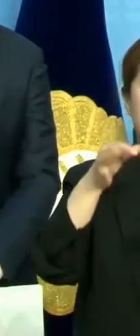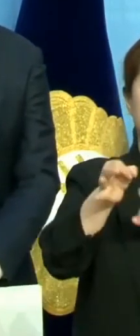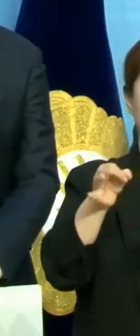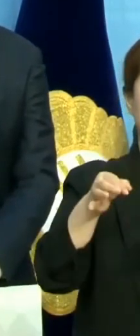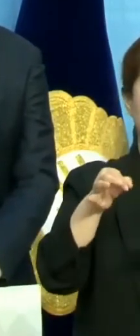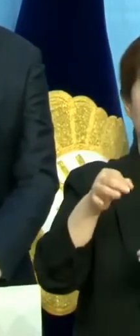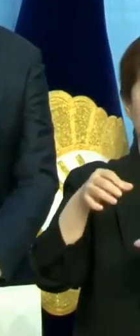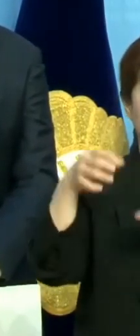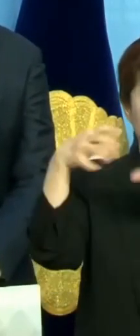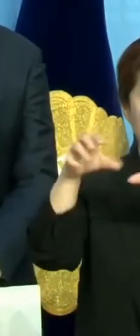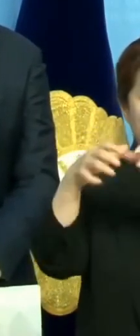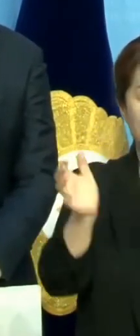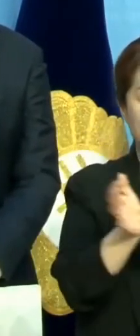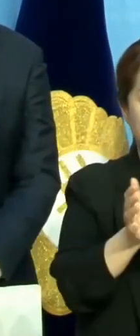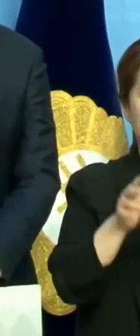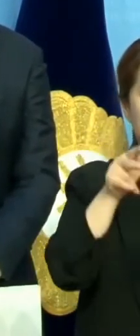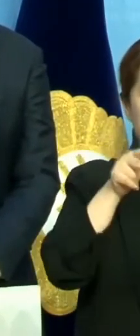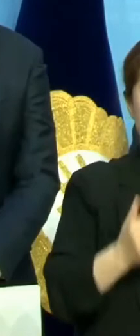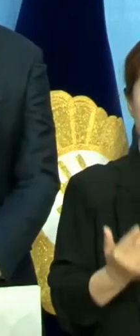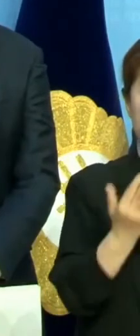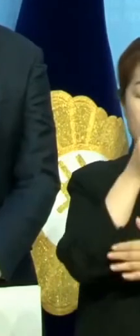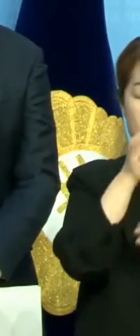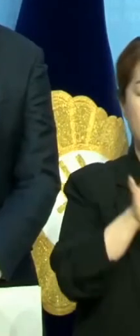있으면 어느 부모가